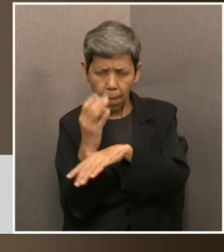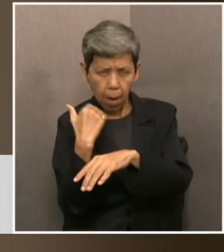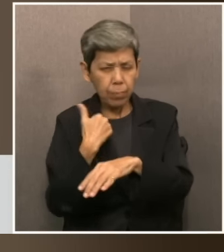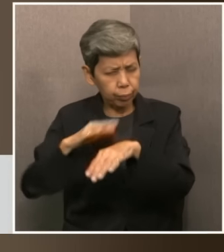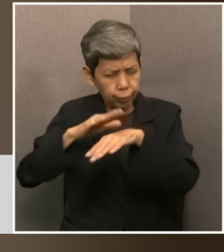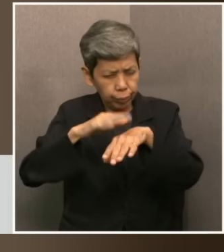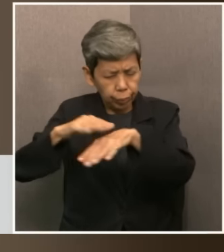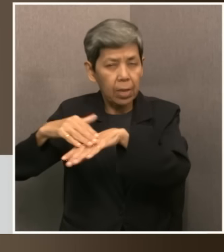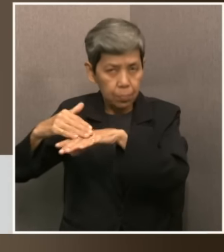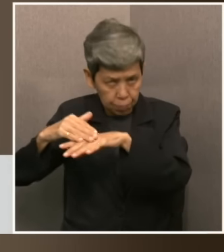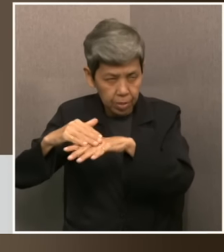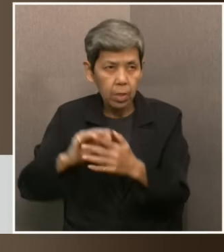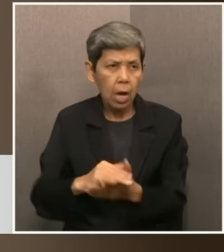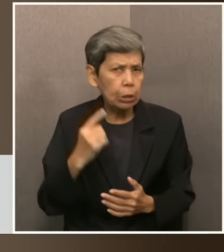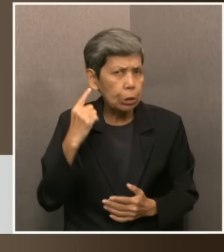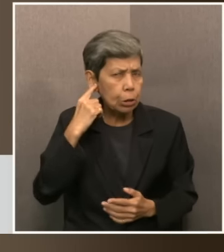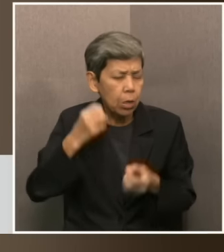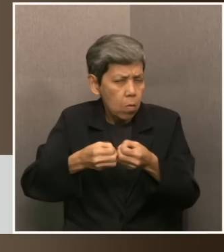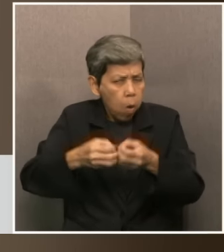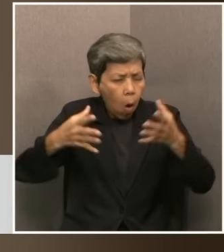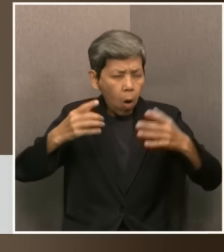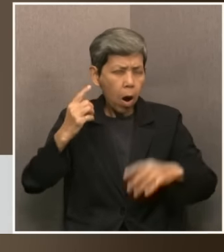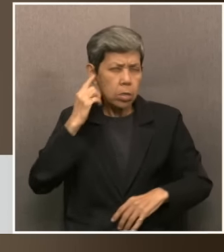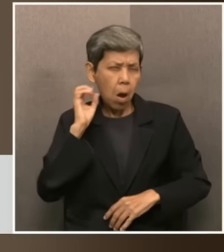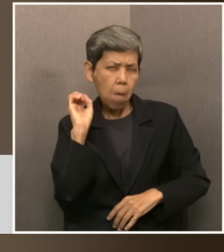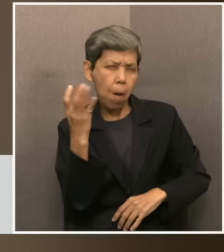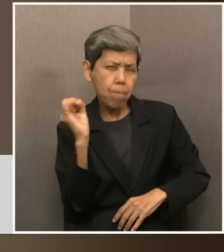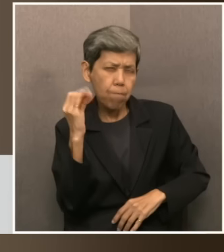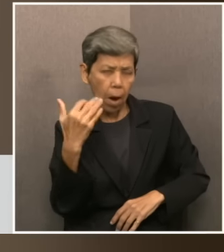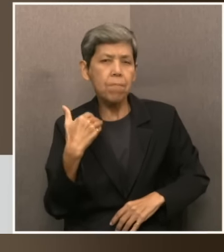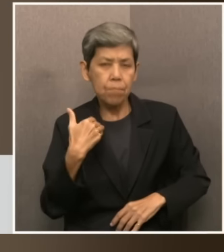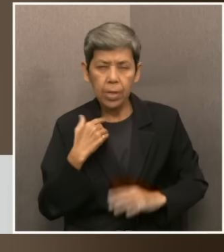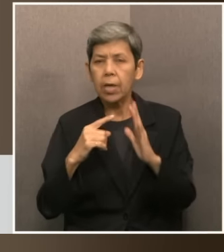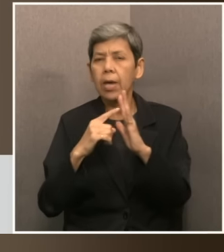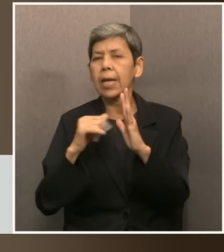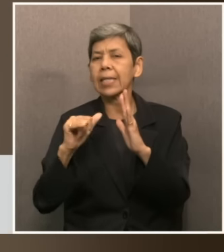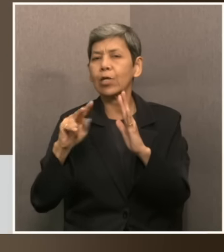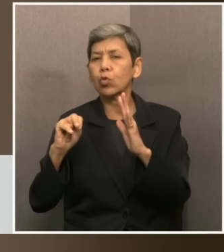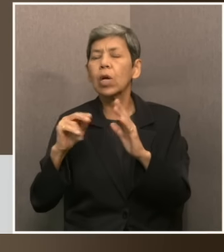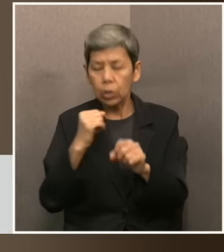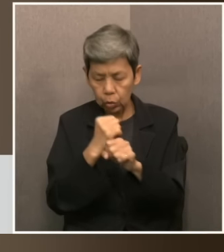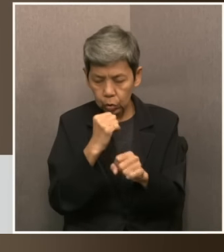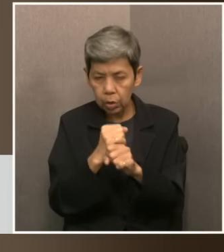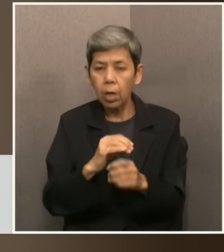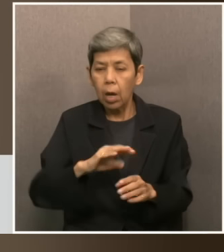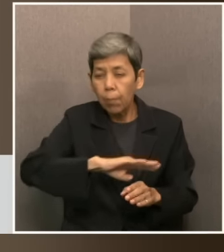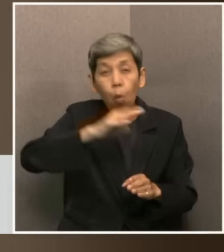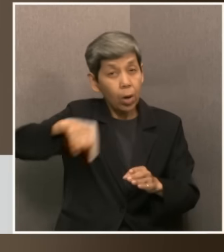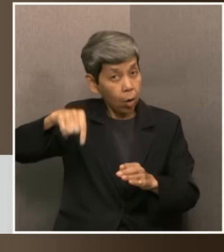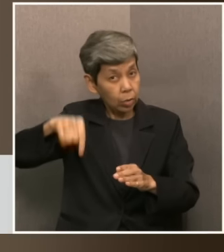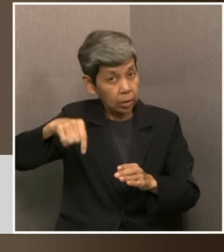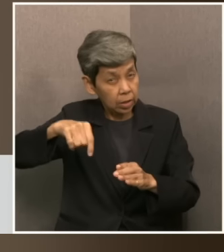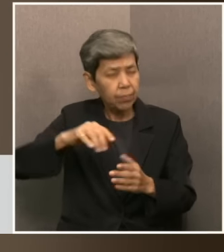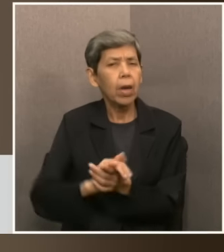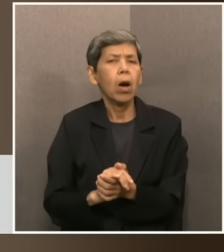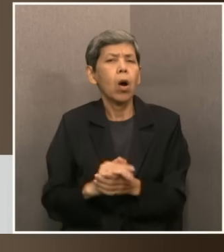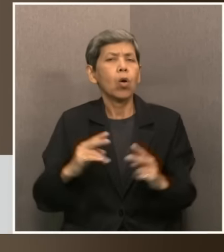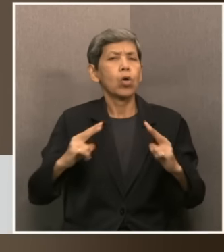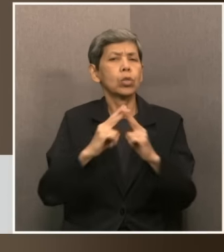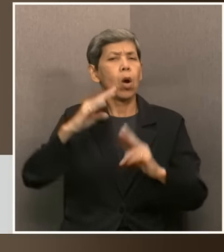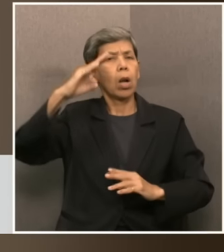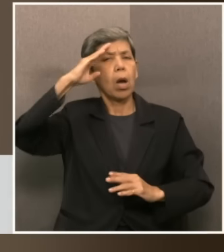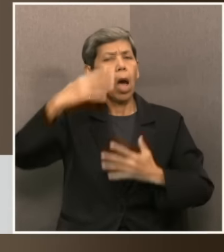ากนี้ยังมีรายงานเสียงระเบิดและเสียงไซเรนดังในนครเยรูซาเล็มและหุบเขาจอร์แดนริเวอร์ด้วยด้านกระทรวงกลาโห